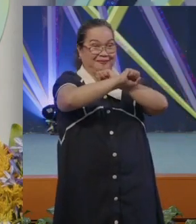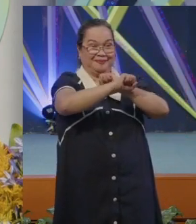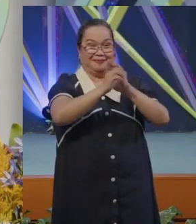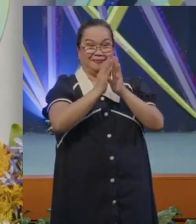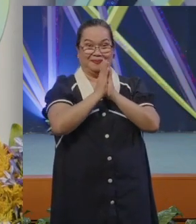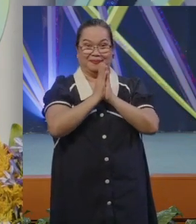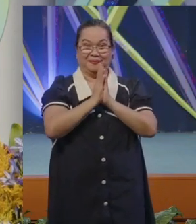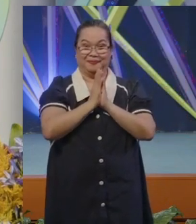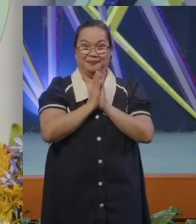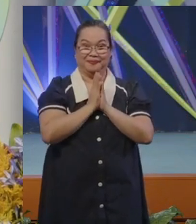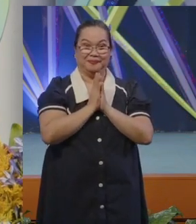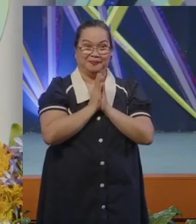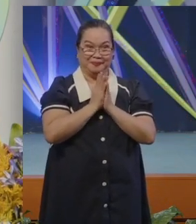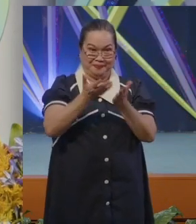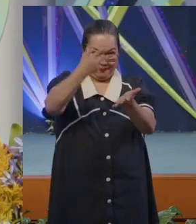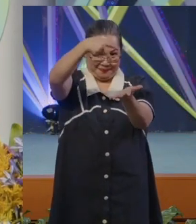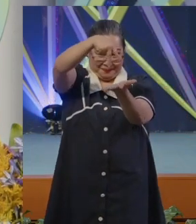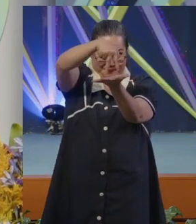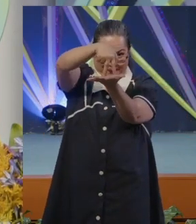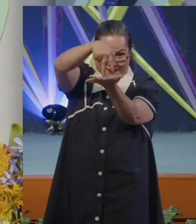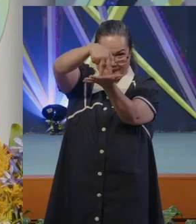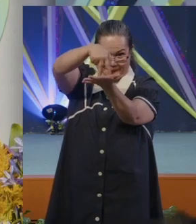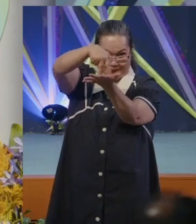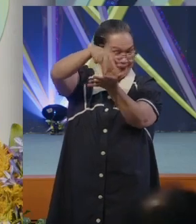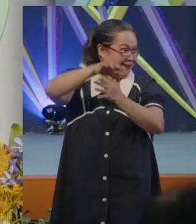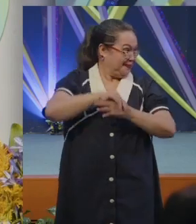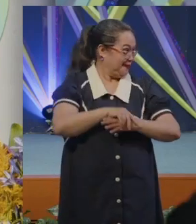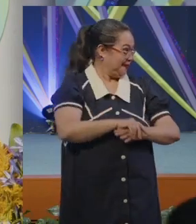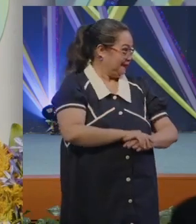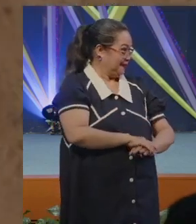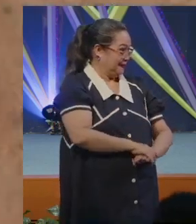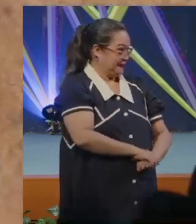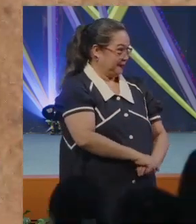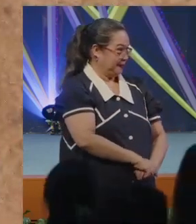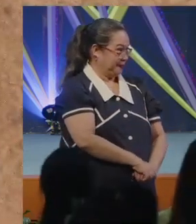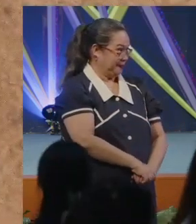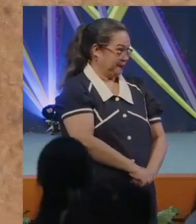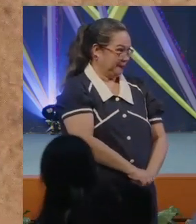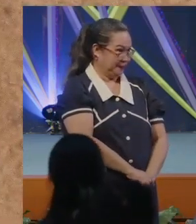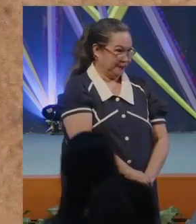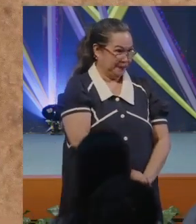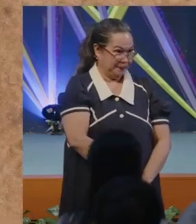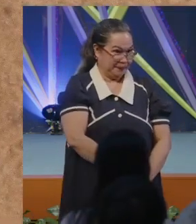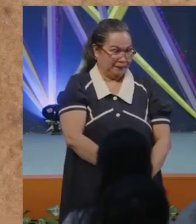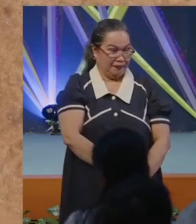at tatapusin po natin ang ating pananambahan.